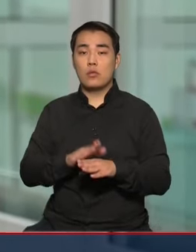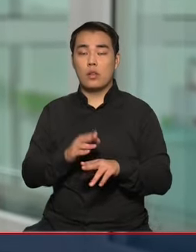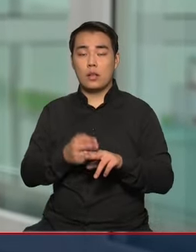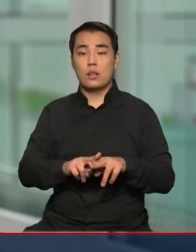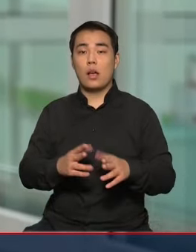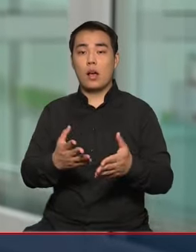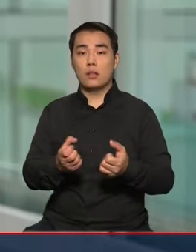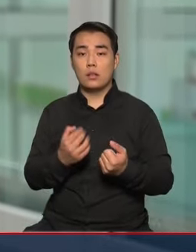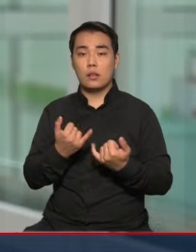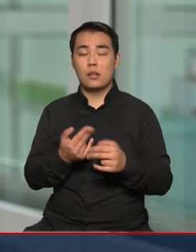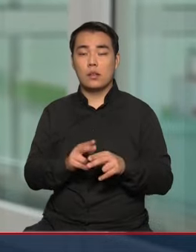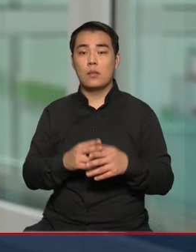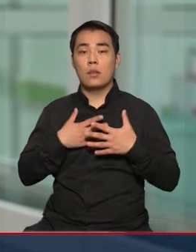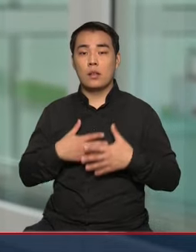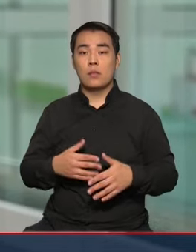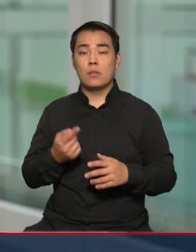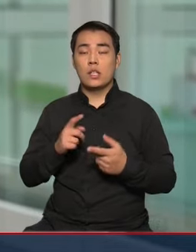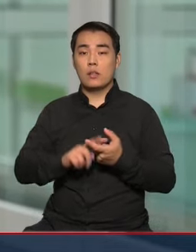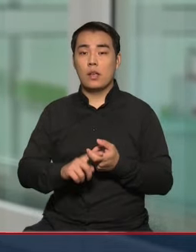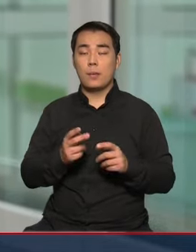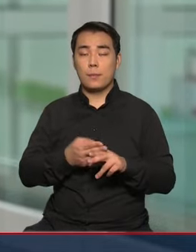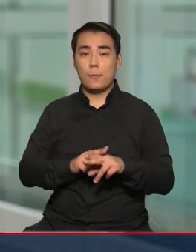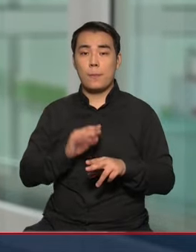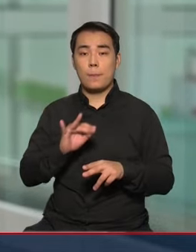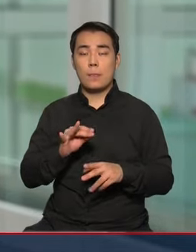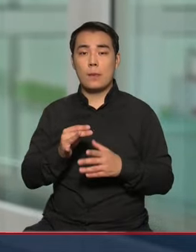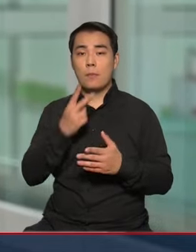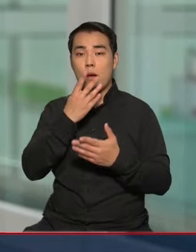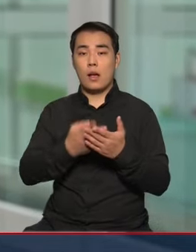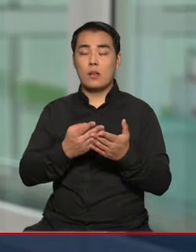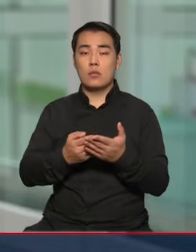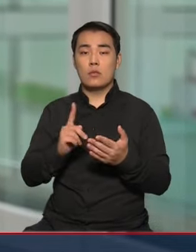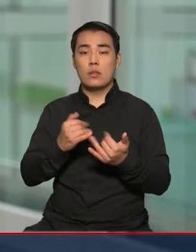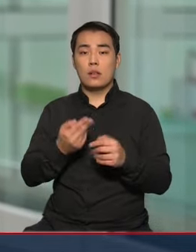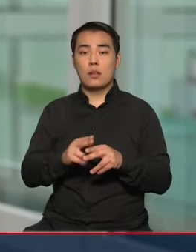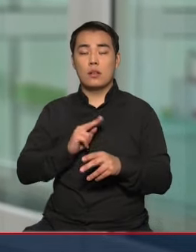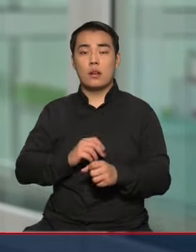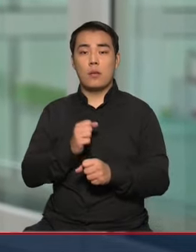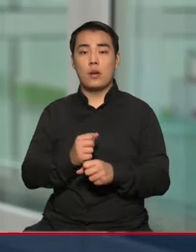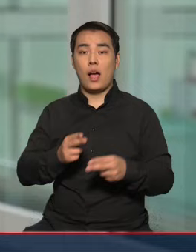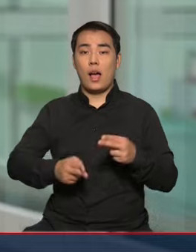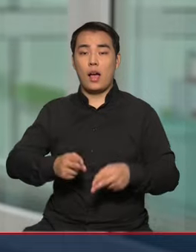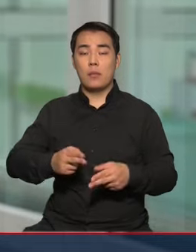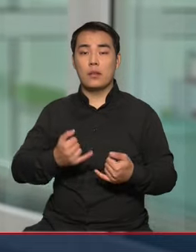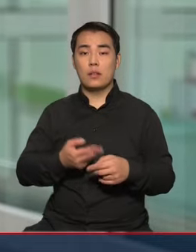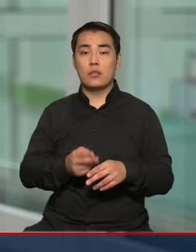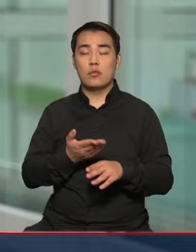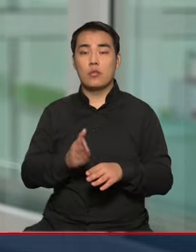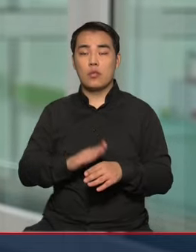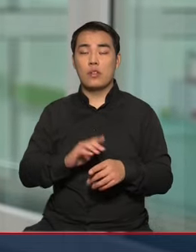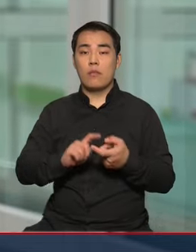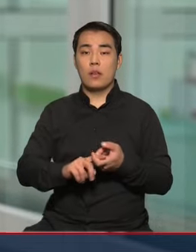алған дене жарақатының ауырлығына байланысты және көрсетілген жасалған хирургиялық отаның көлемі мен ауырлығына